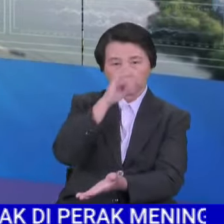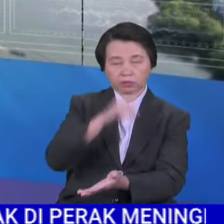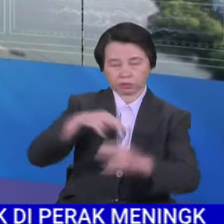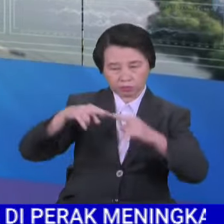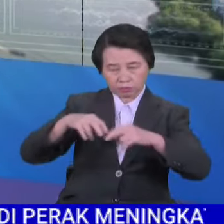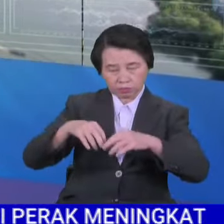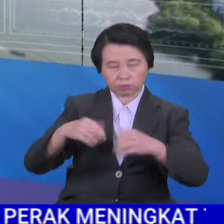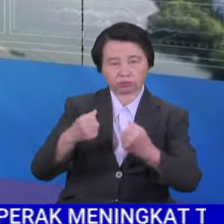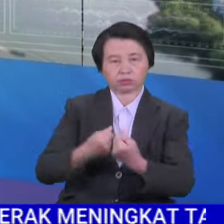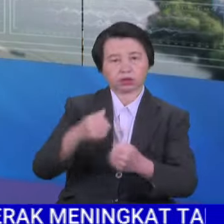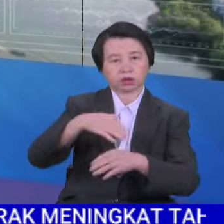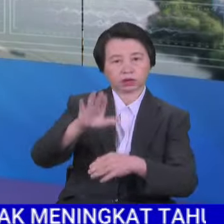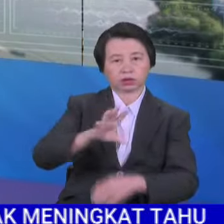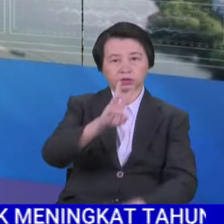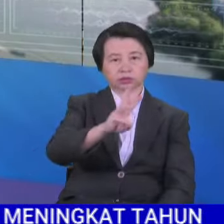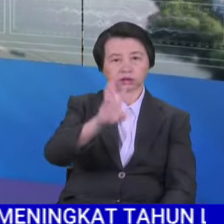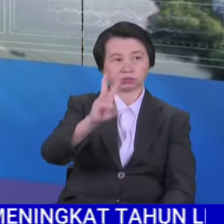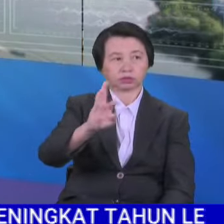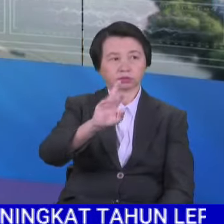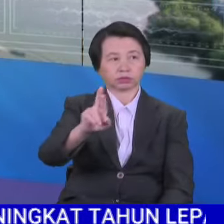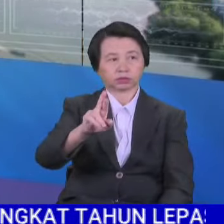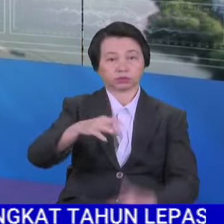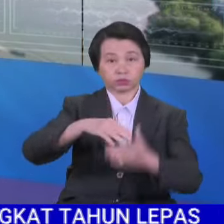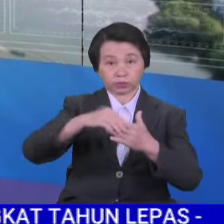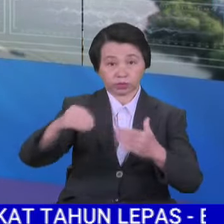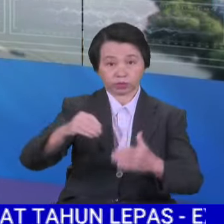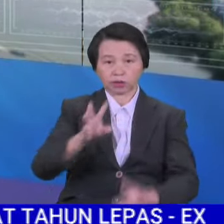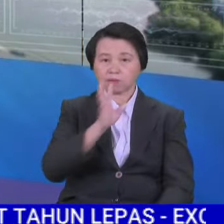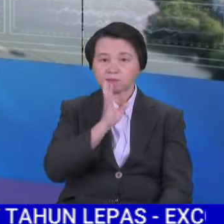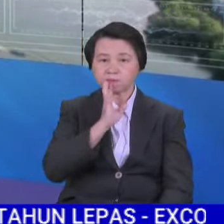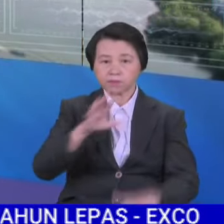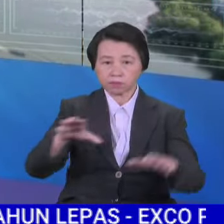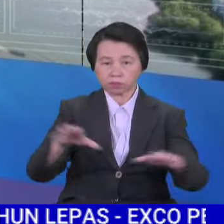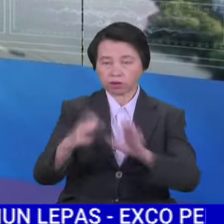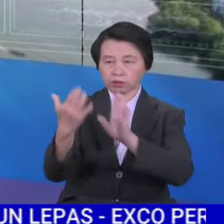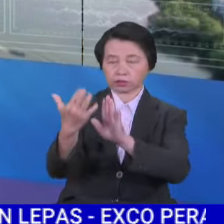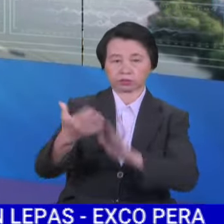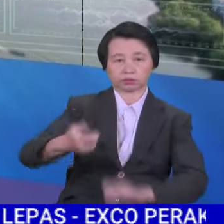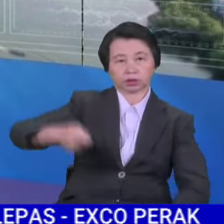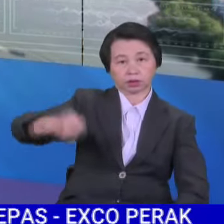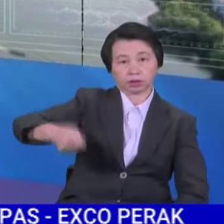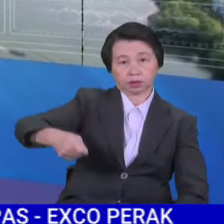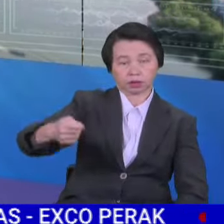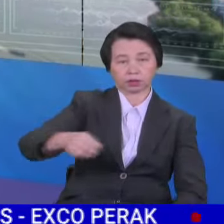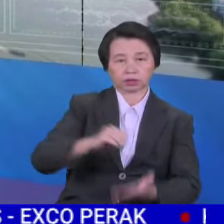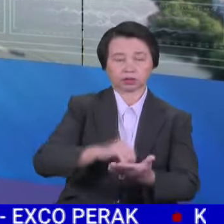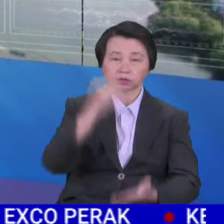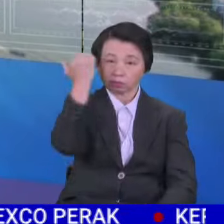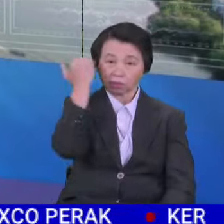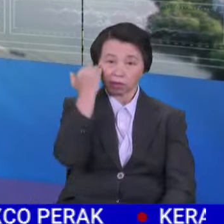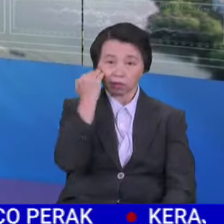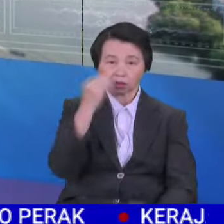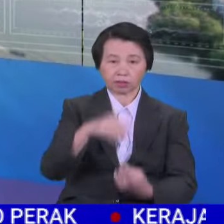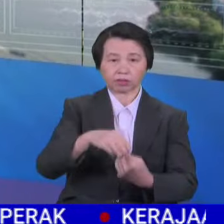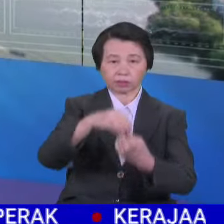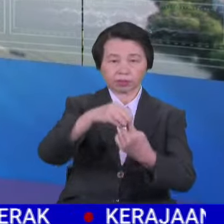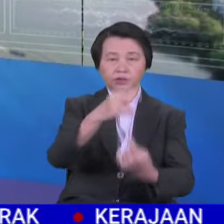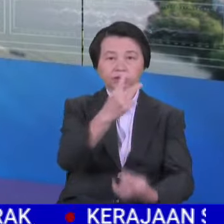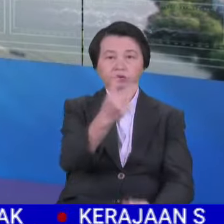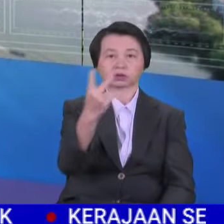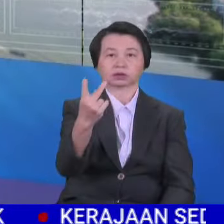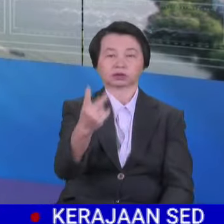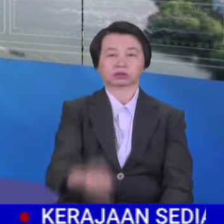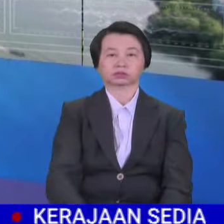penyelidikan berjumlah lebih 66000 Ringgit pengakuan dibuat dihadapan Hakim Abu Bakar mana di Mahkamah fashion house Kota